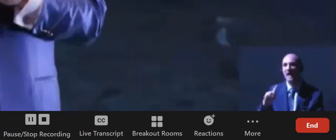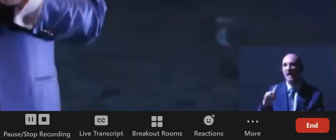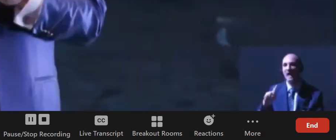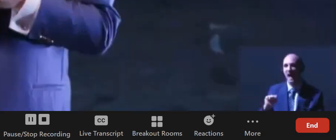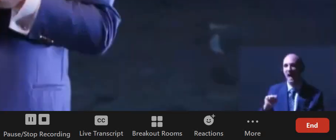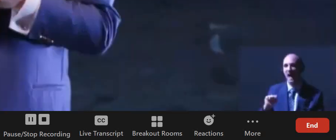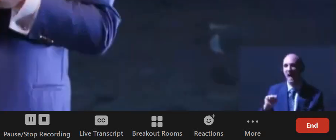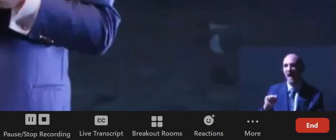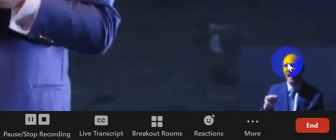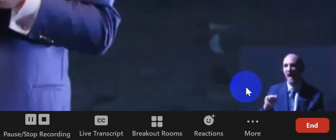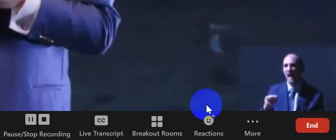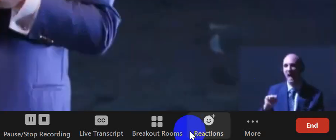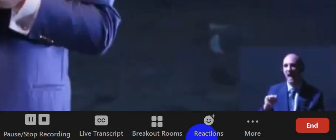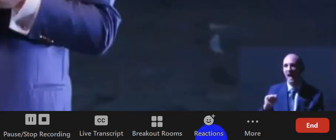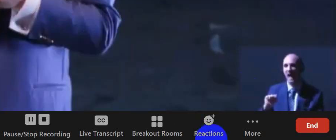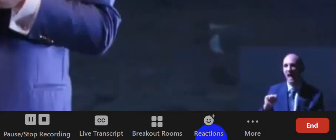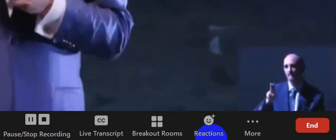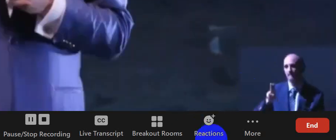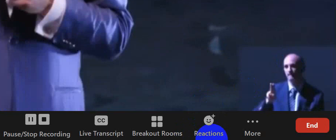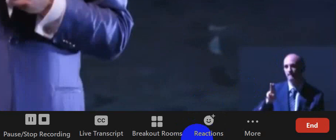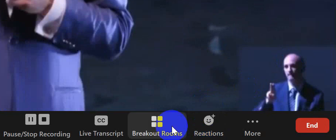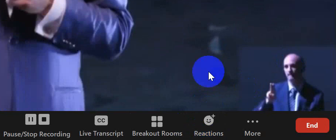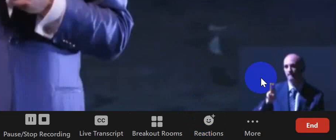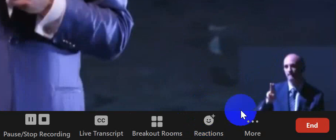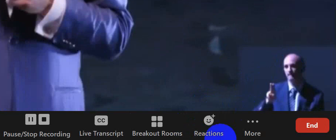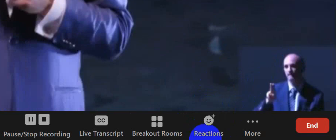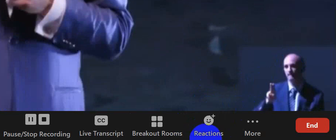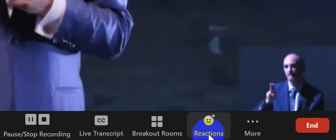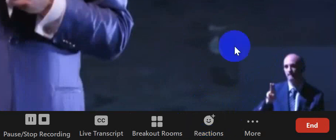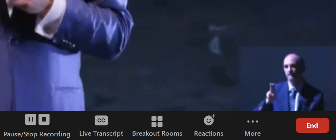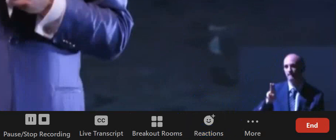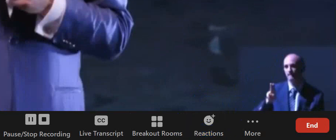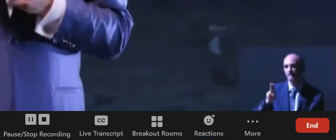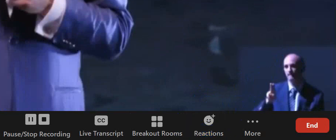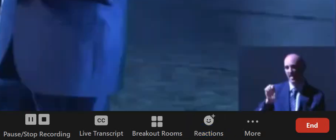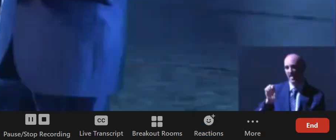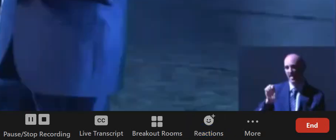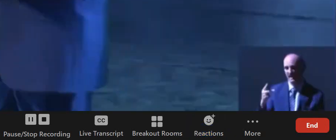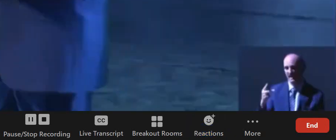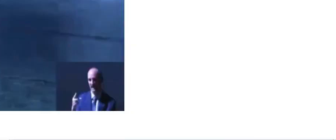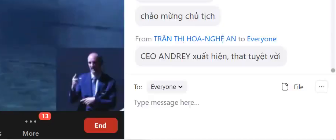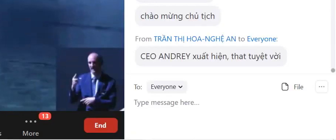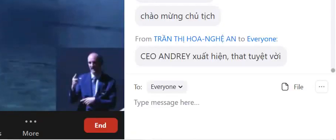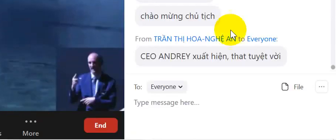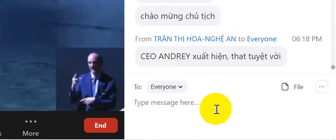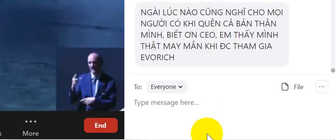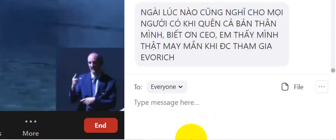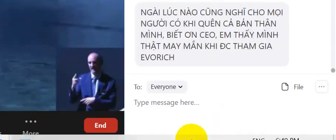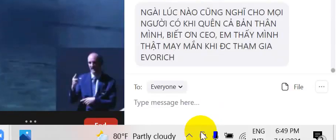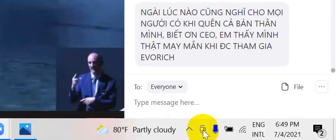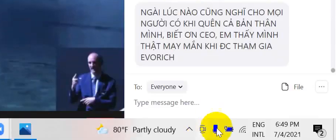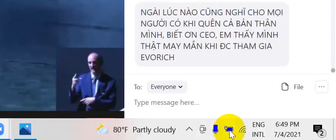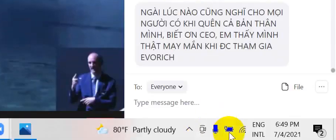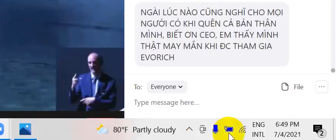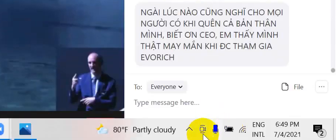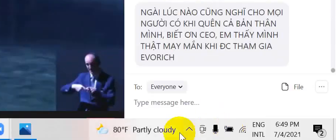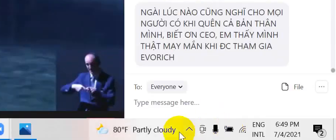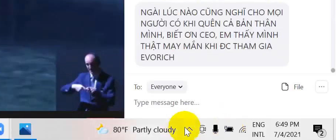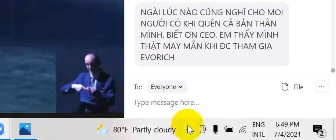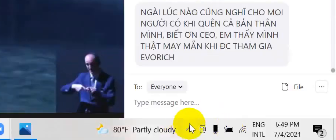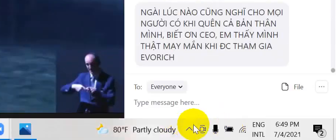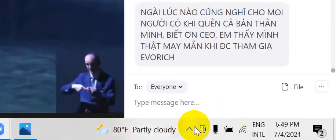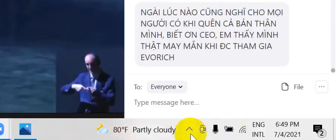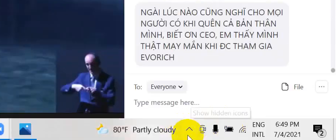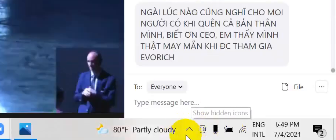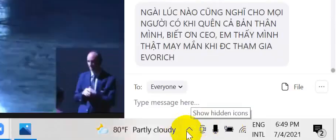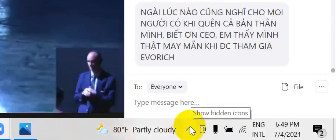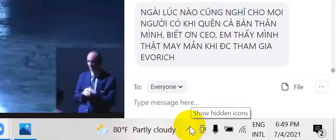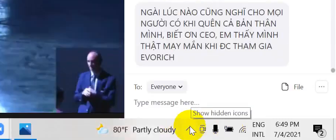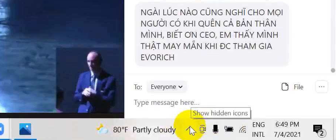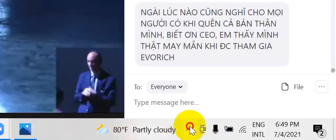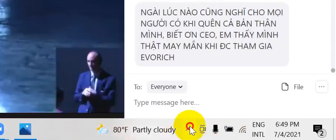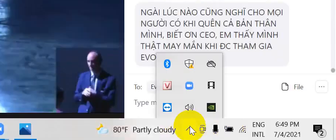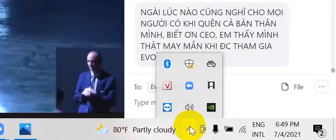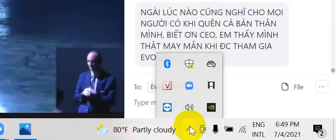ấy đã mua vé hẳn rồi, làm việc rất là nhiều trên mạng lưới để có thể chuẩn bị tất cả những gì sẽ diễn ra tiếp theo, trong tháng tiếp theo.